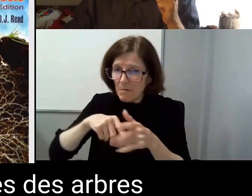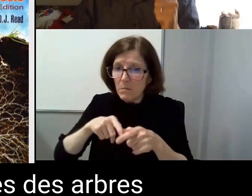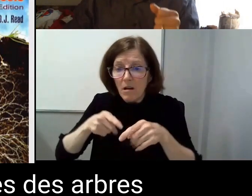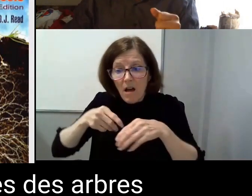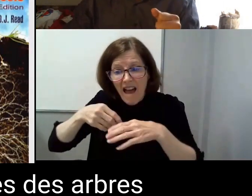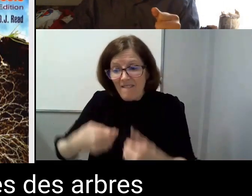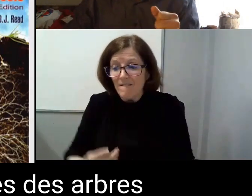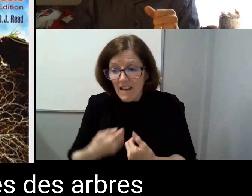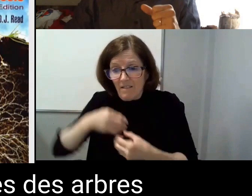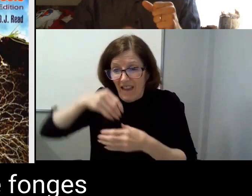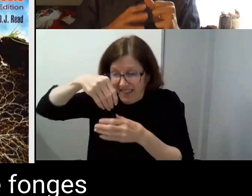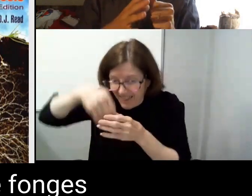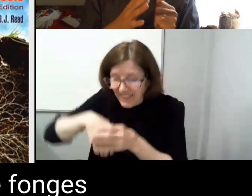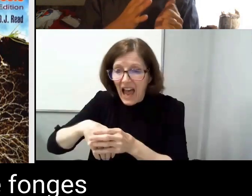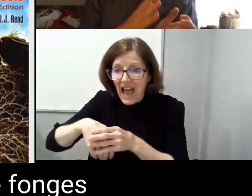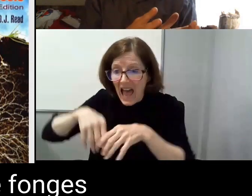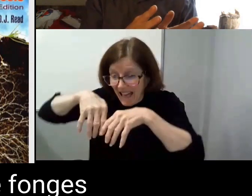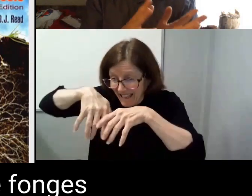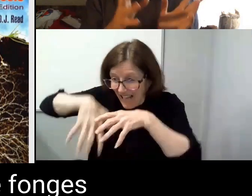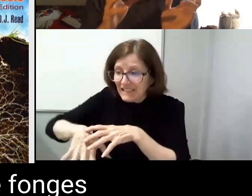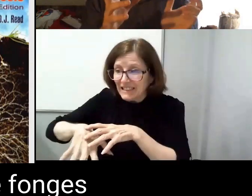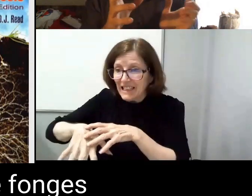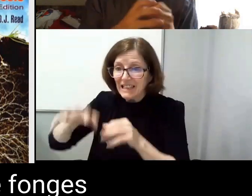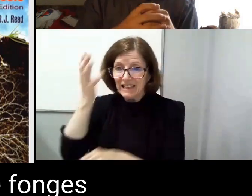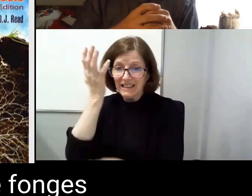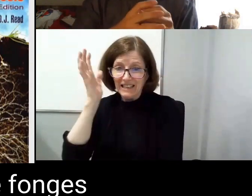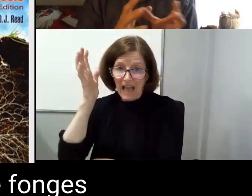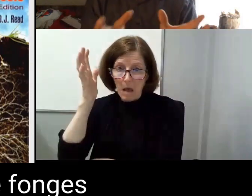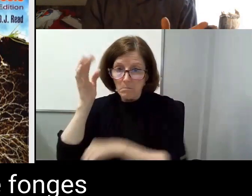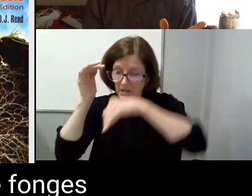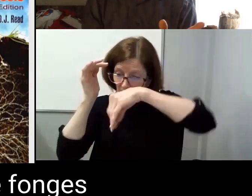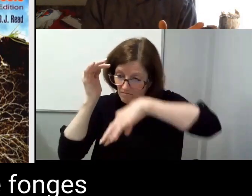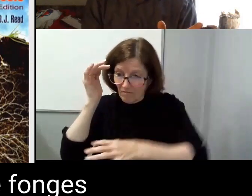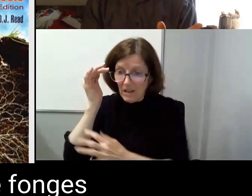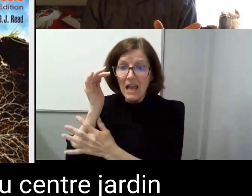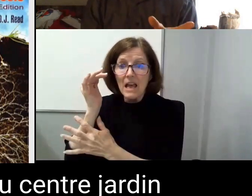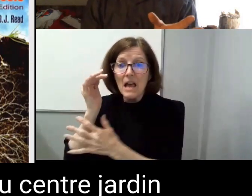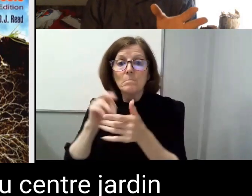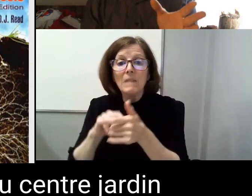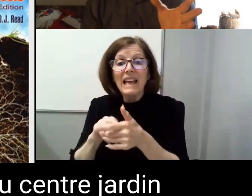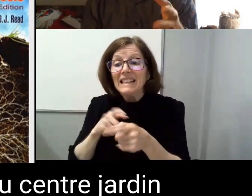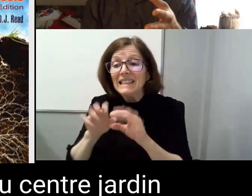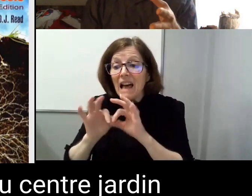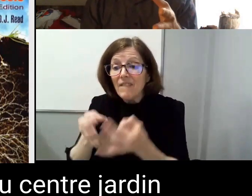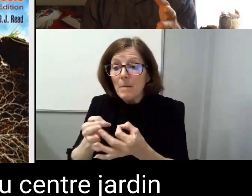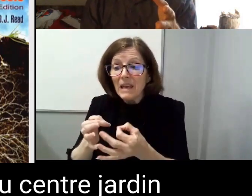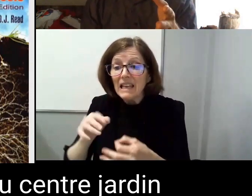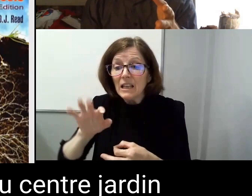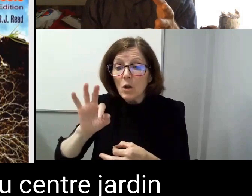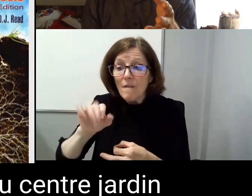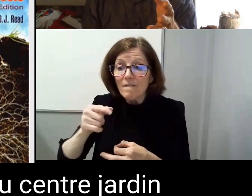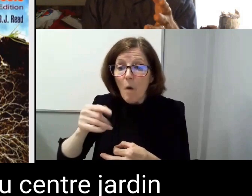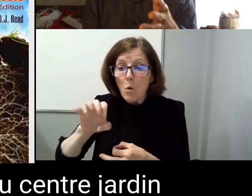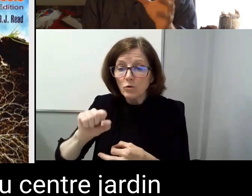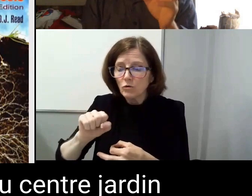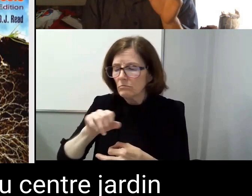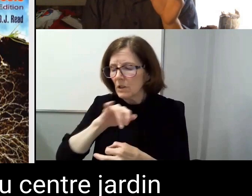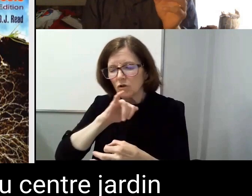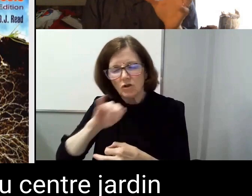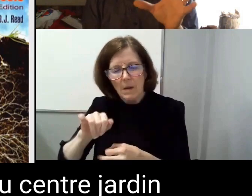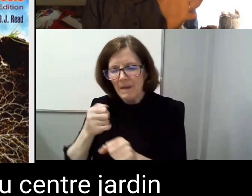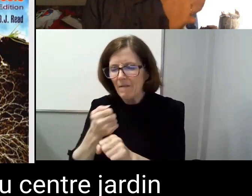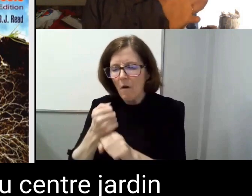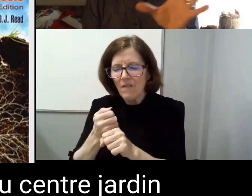des endomycorhizes, puis cette famille-là de fonges ne produira jamais de champignons. Donc, c'est ce qu'on achète au centre jardin